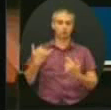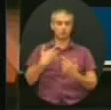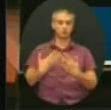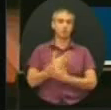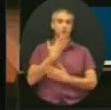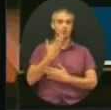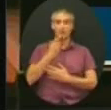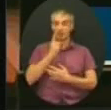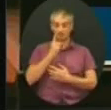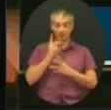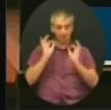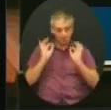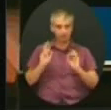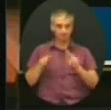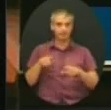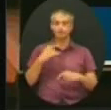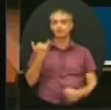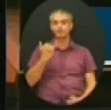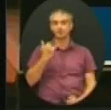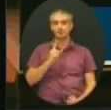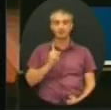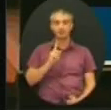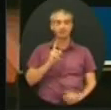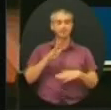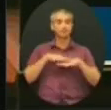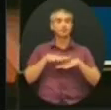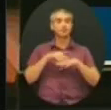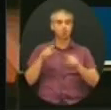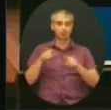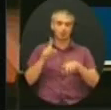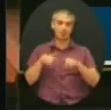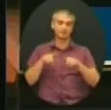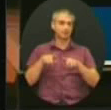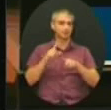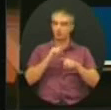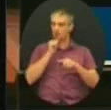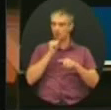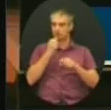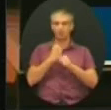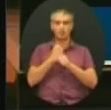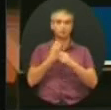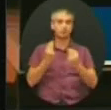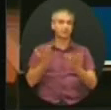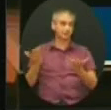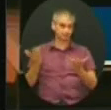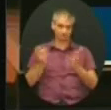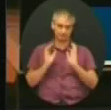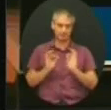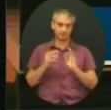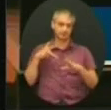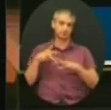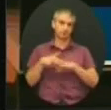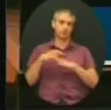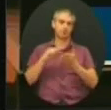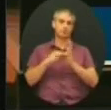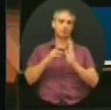יתחלף. אבל בפירוש, בדרך כלל, מי שהדרג המקצועי לפעמים לא רוצה לעשות דברים, ובאמת מכשיל